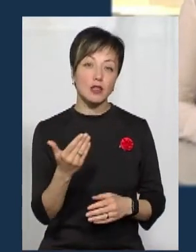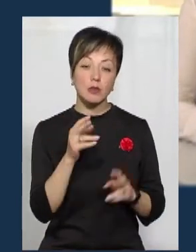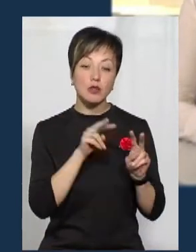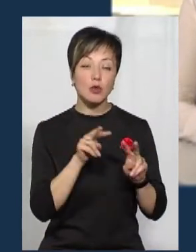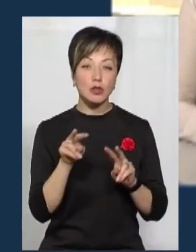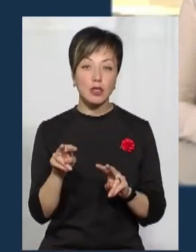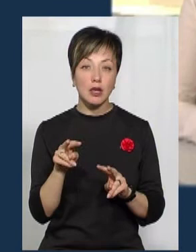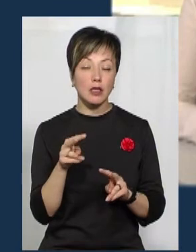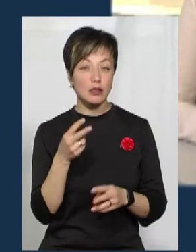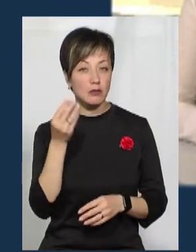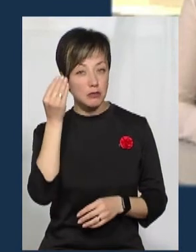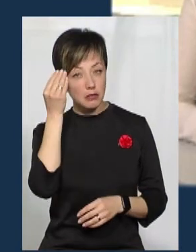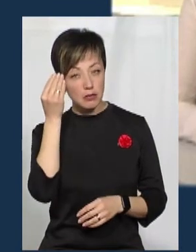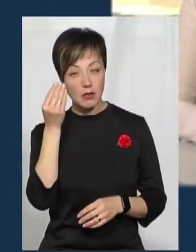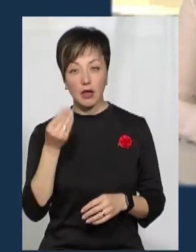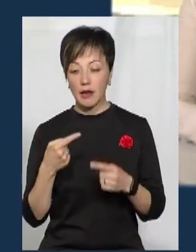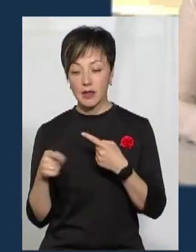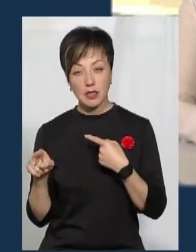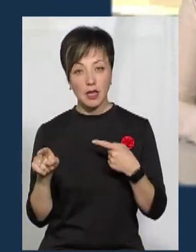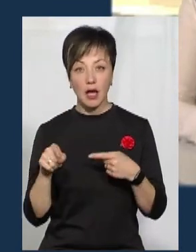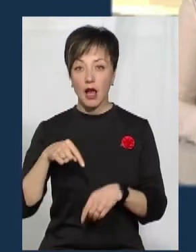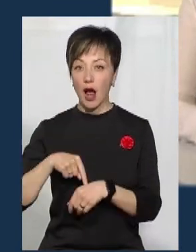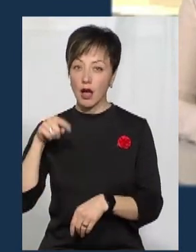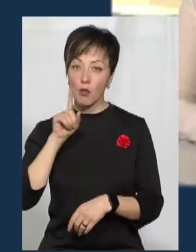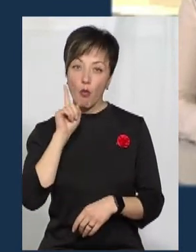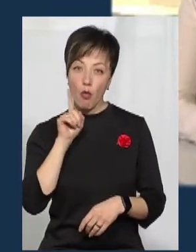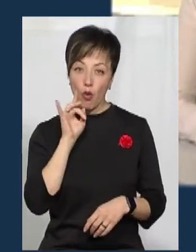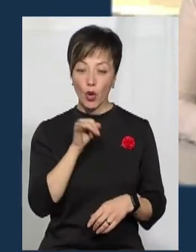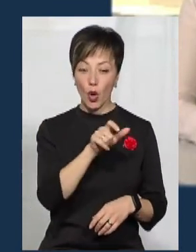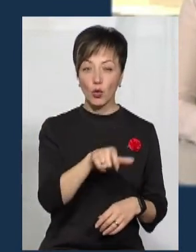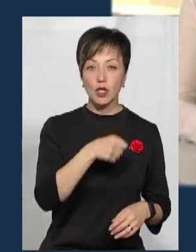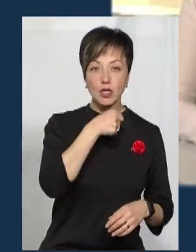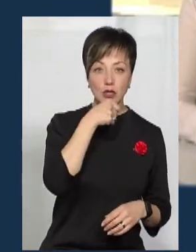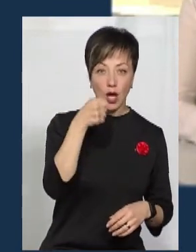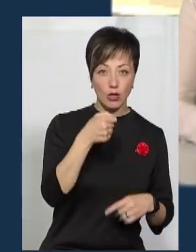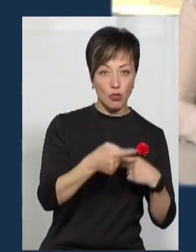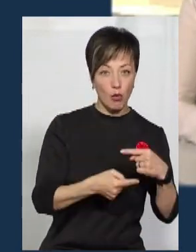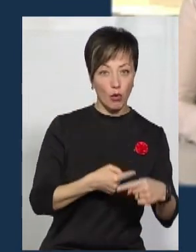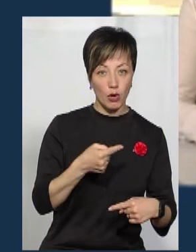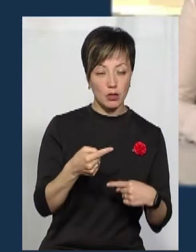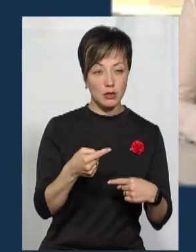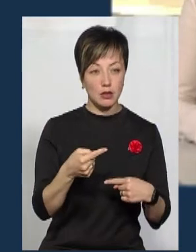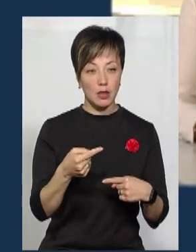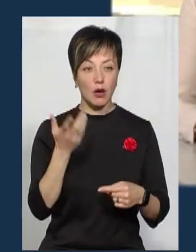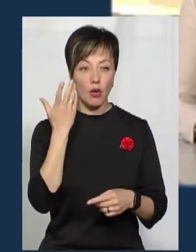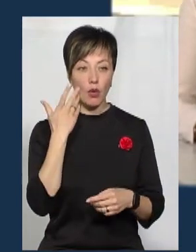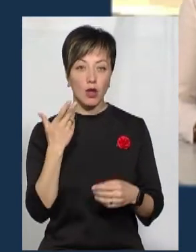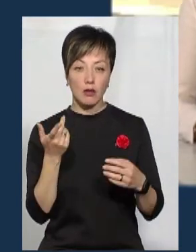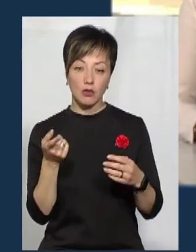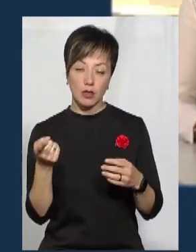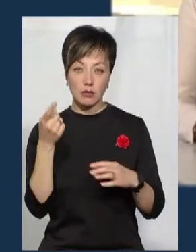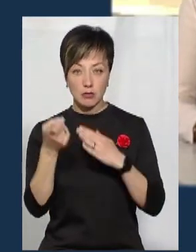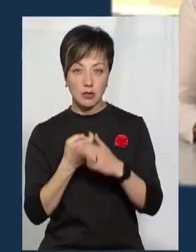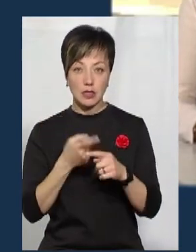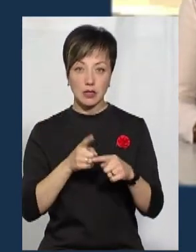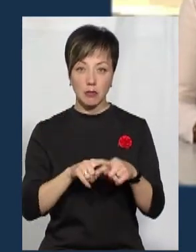чи відрізняється реакція молоді і людей більш старшого покоління, коли вони ознайомлюються